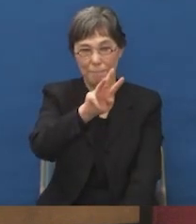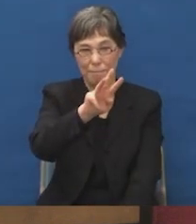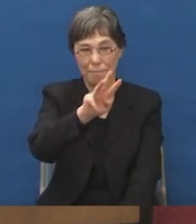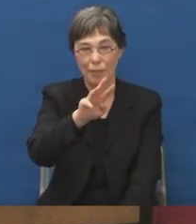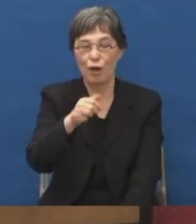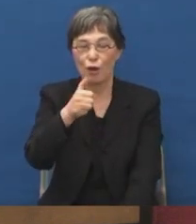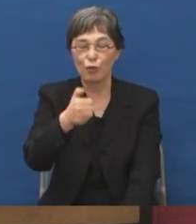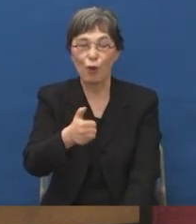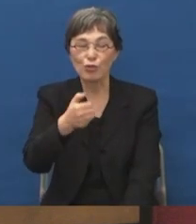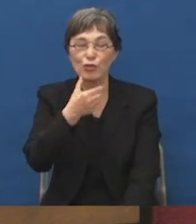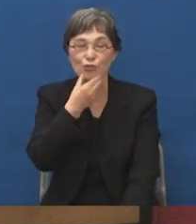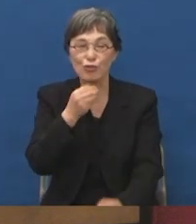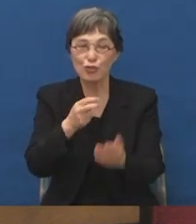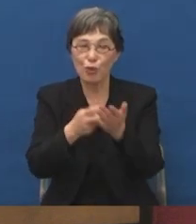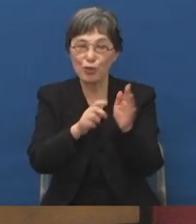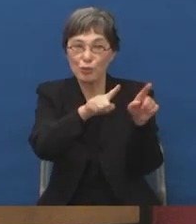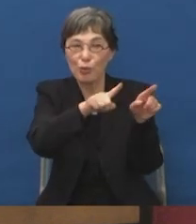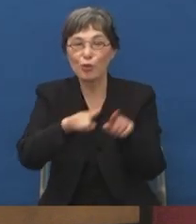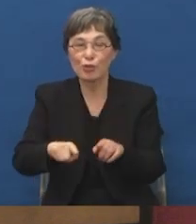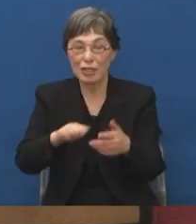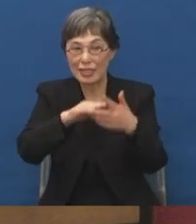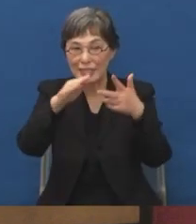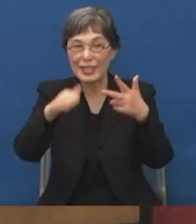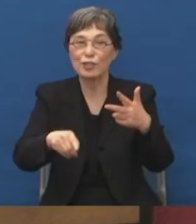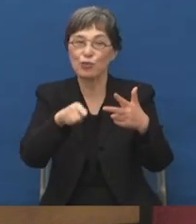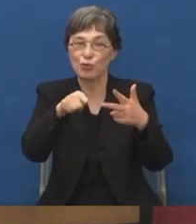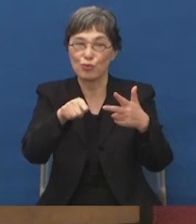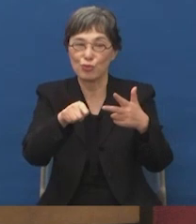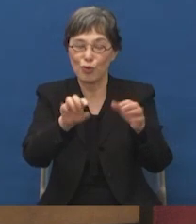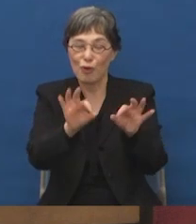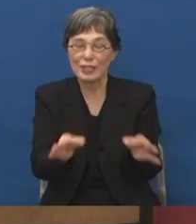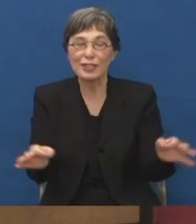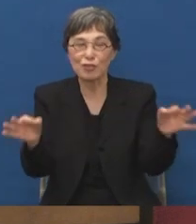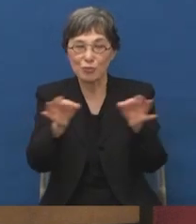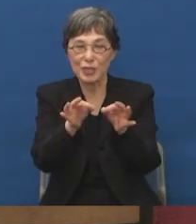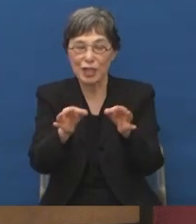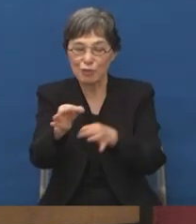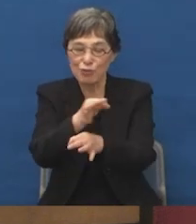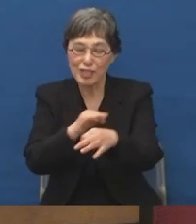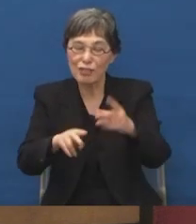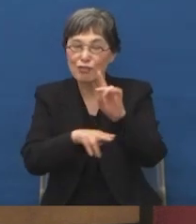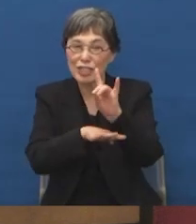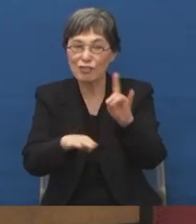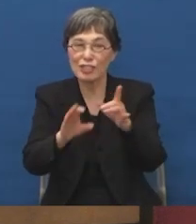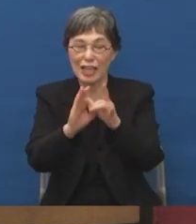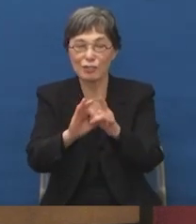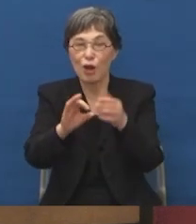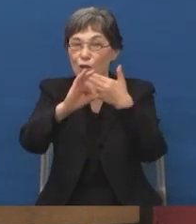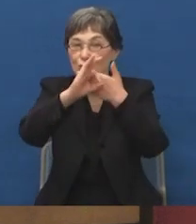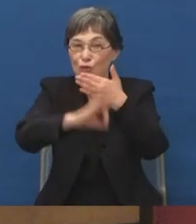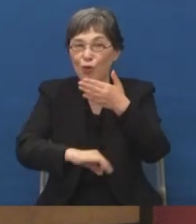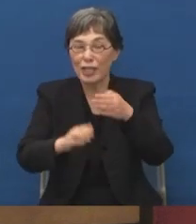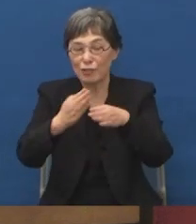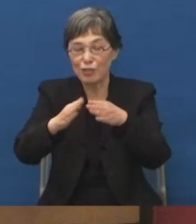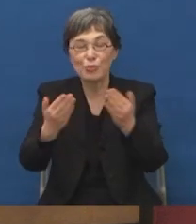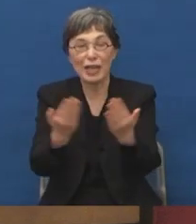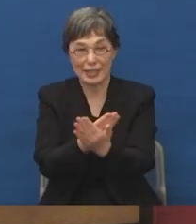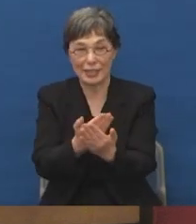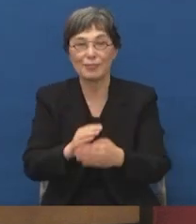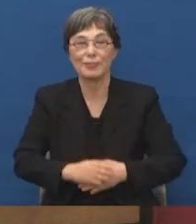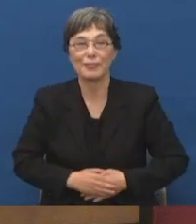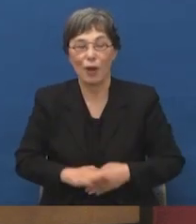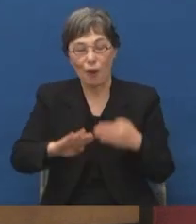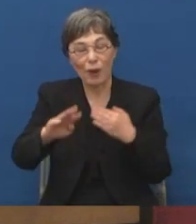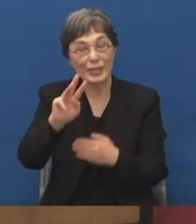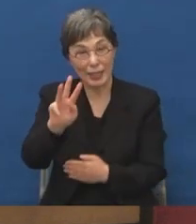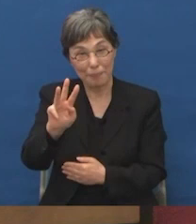人福祉法等に基づく施設の設備および運営の基準に関する条例の一部改正について他